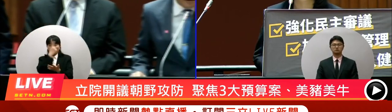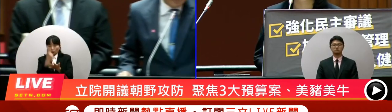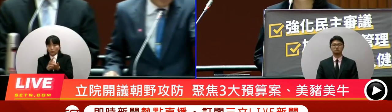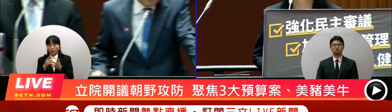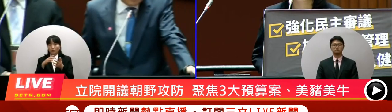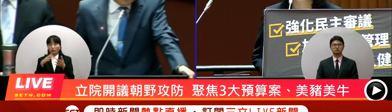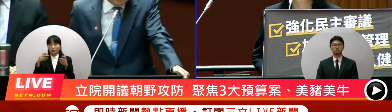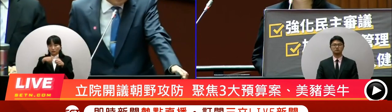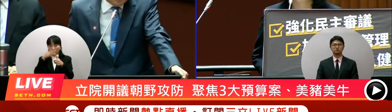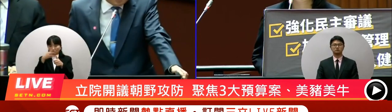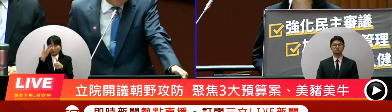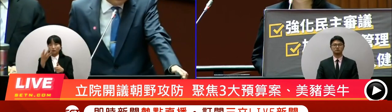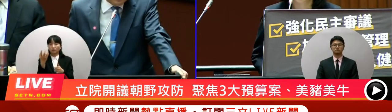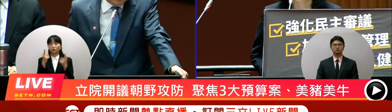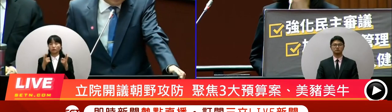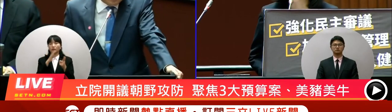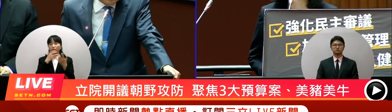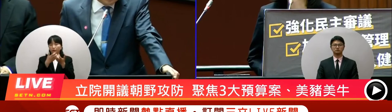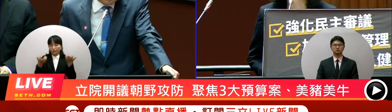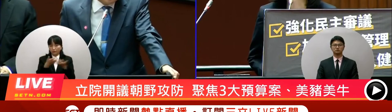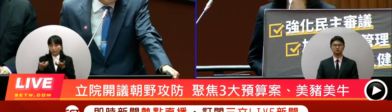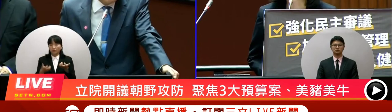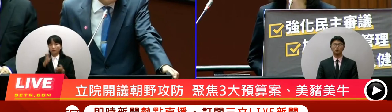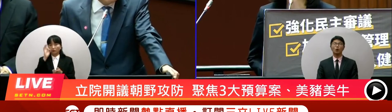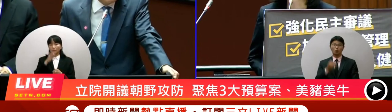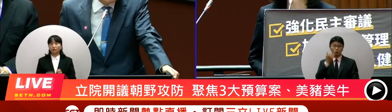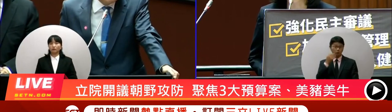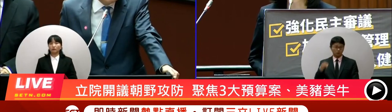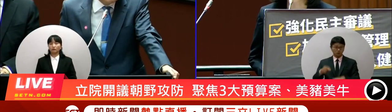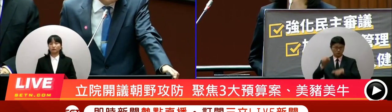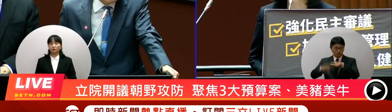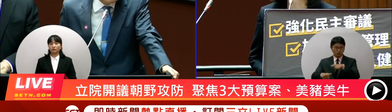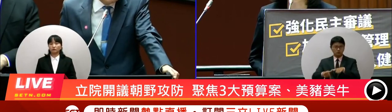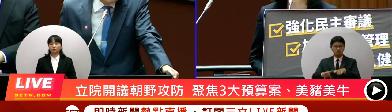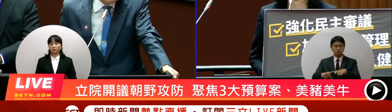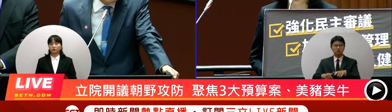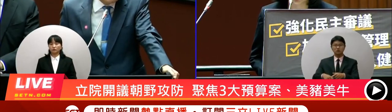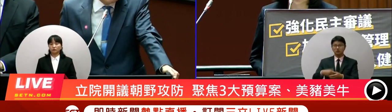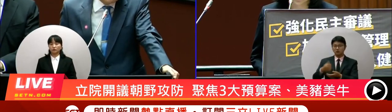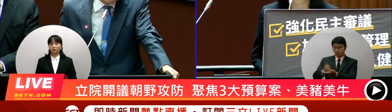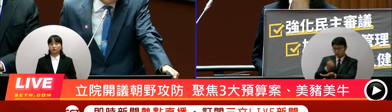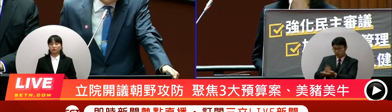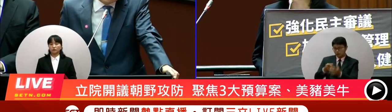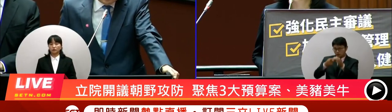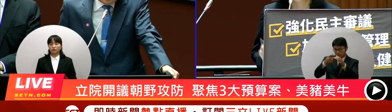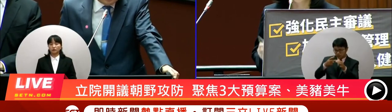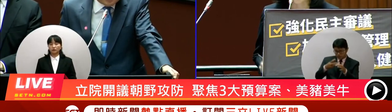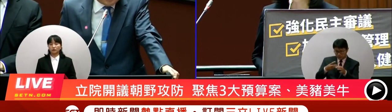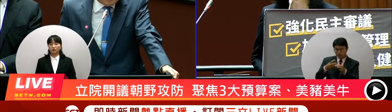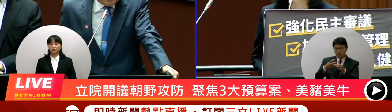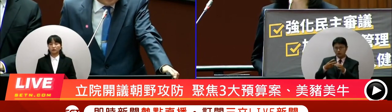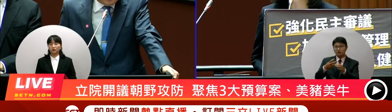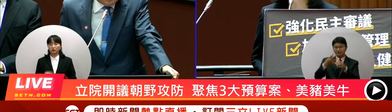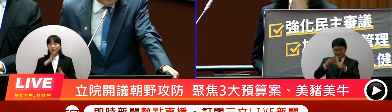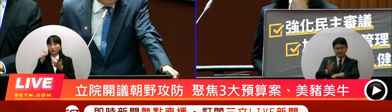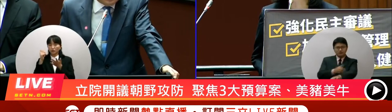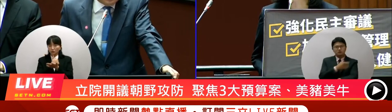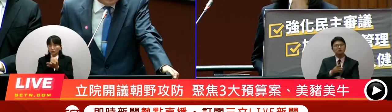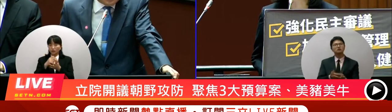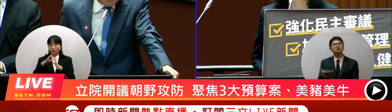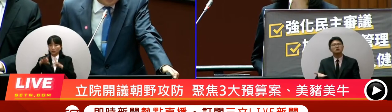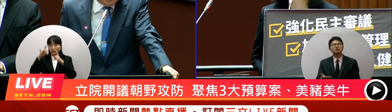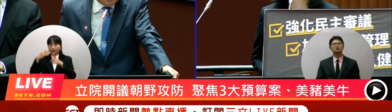批。好，这是分别。 对，那如果这个厂商不在前部的前三批里面的时候，该如何处理？那同时又是未来如何？假设他